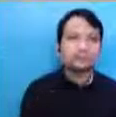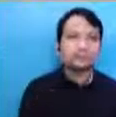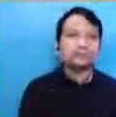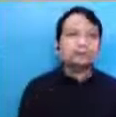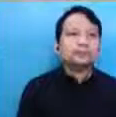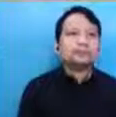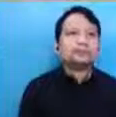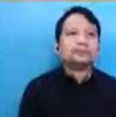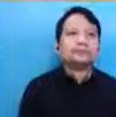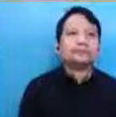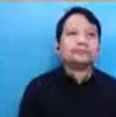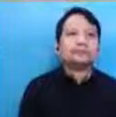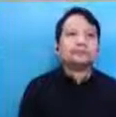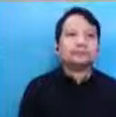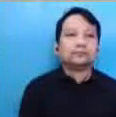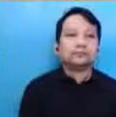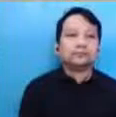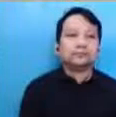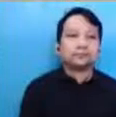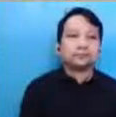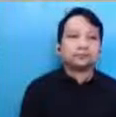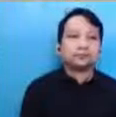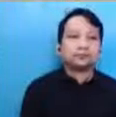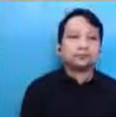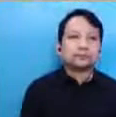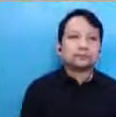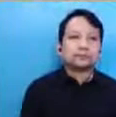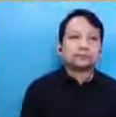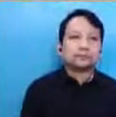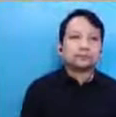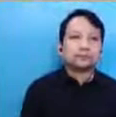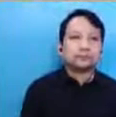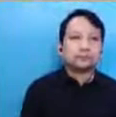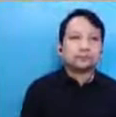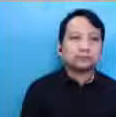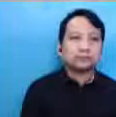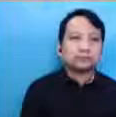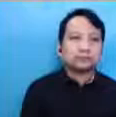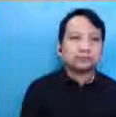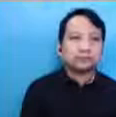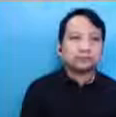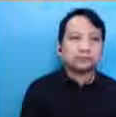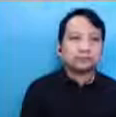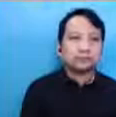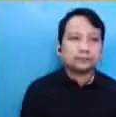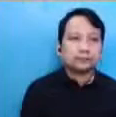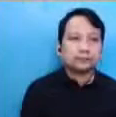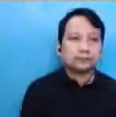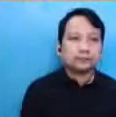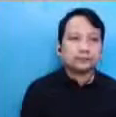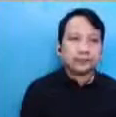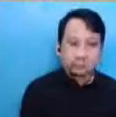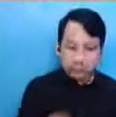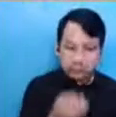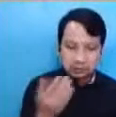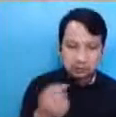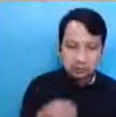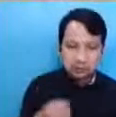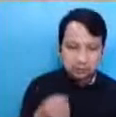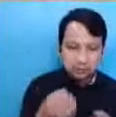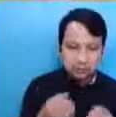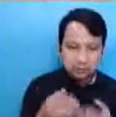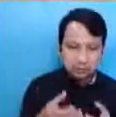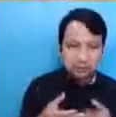Sorry sir, di ko masyadong nakuha yun. But if you're asking about the evacuation centers, so far, marami naman po